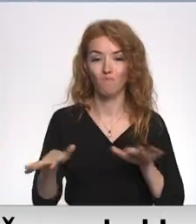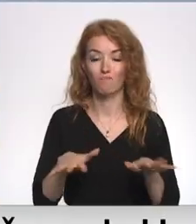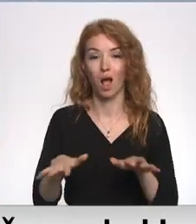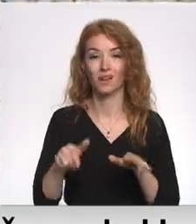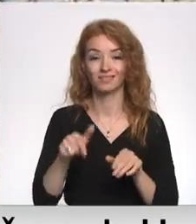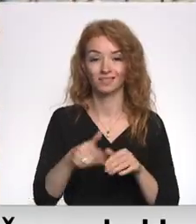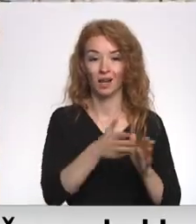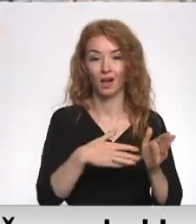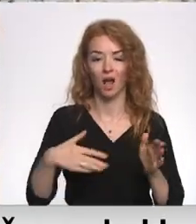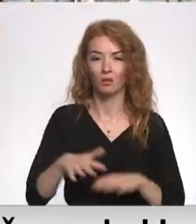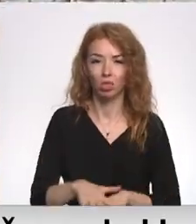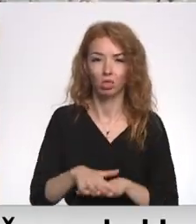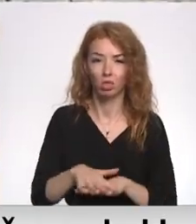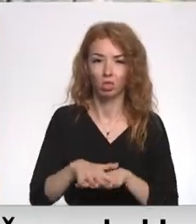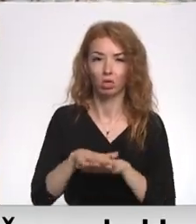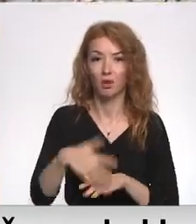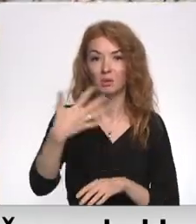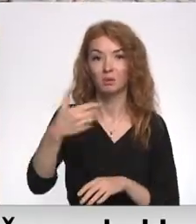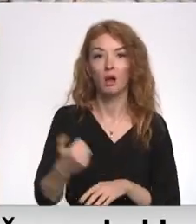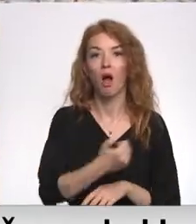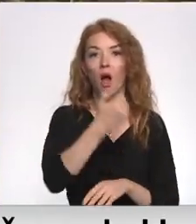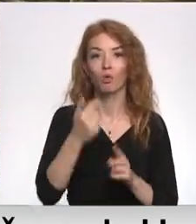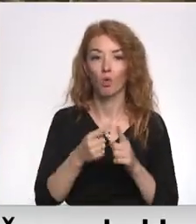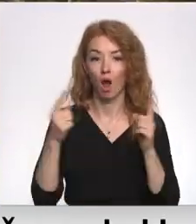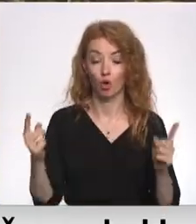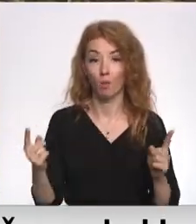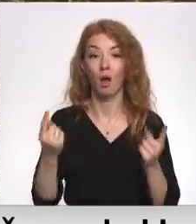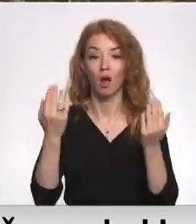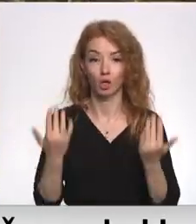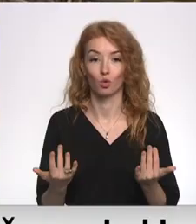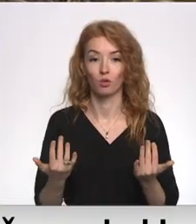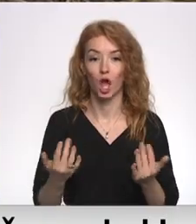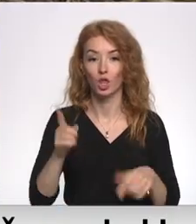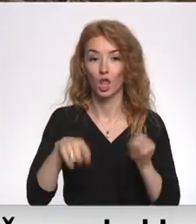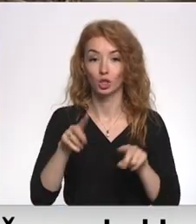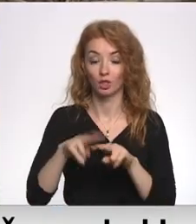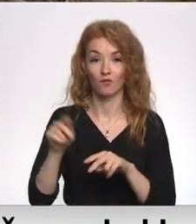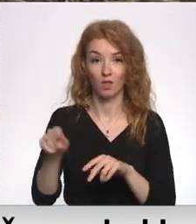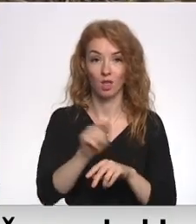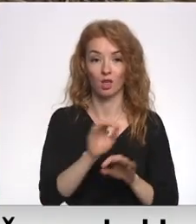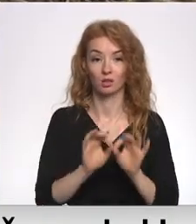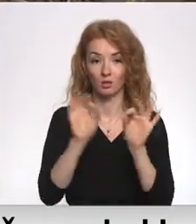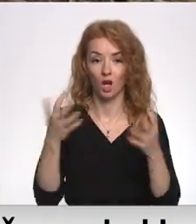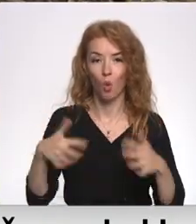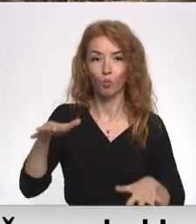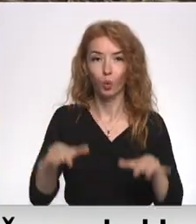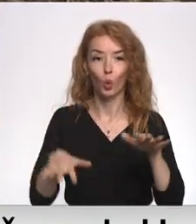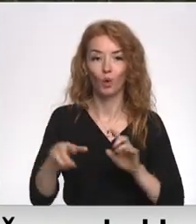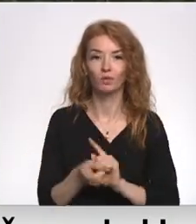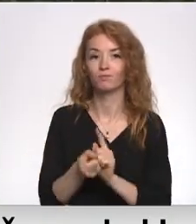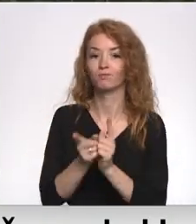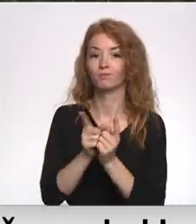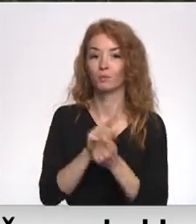ezera piekrastē krājusies vairāk nekā 50 gadu garumā. Kā rezultātā atsevišķās vietās bija sācies pārpurvošanās